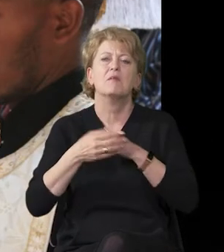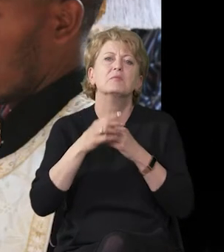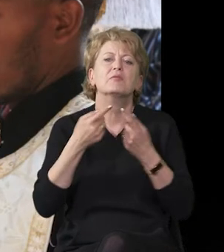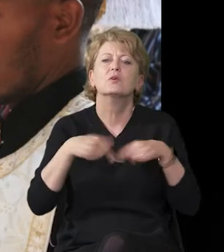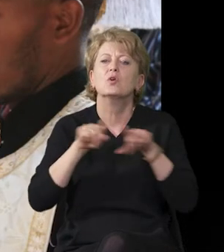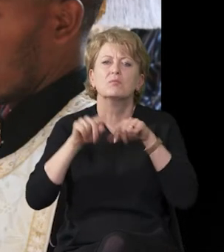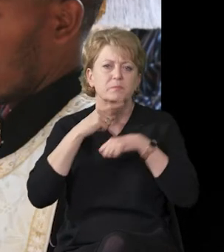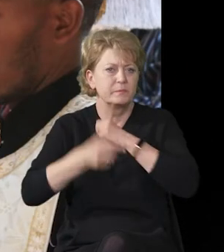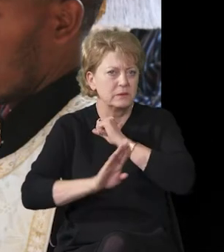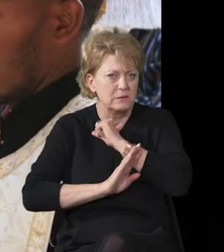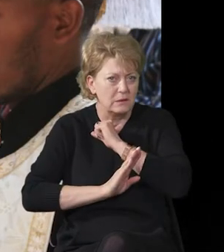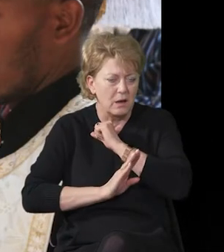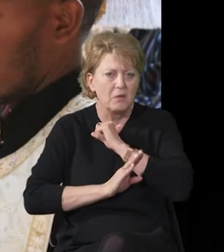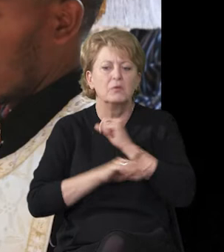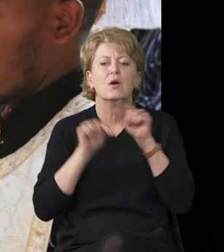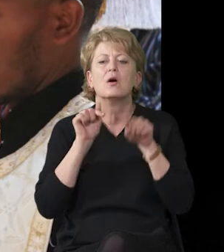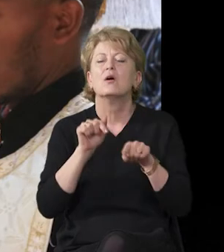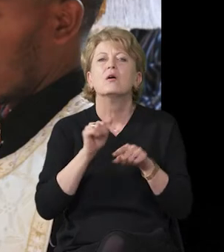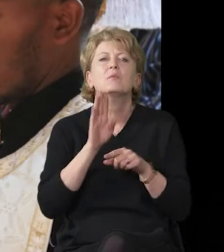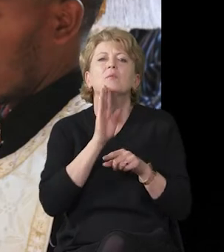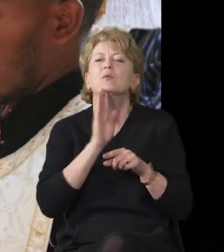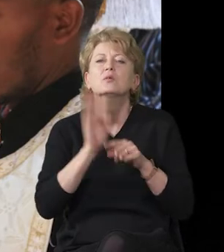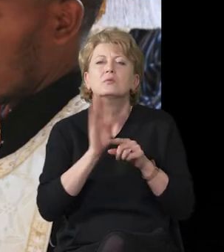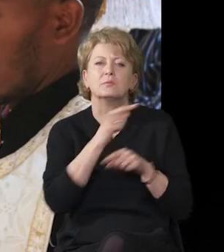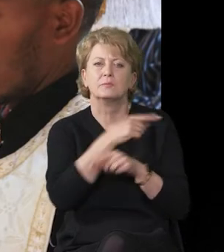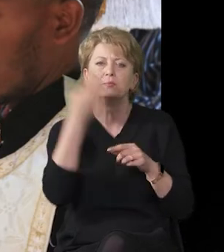akacji, która symbolizuje tablicę